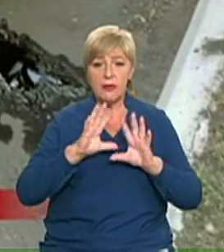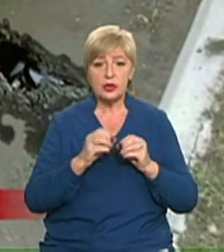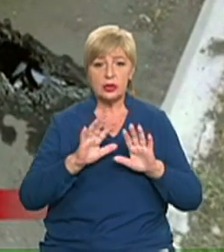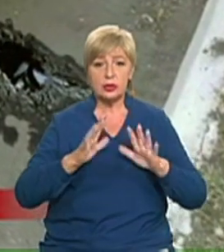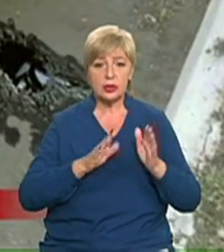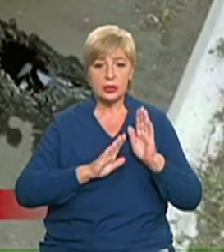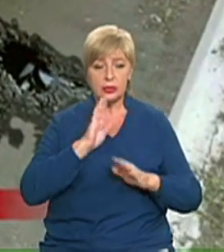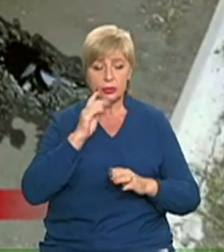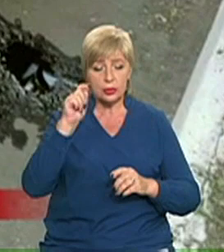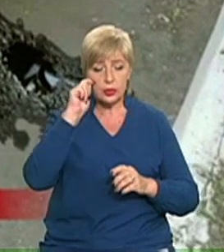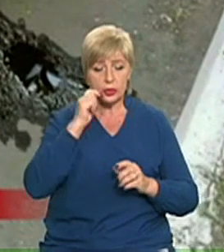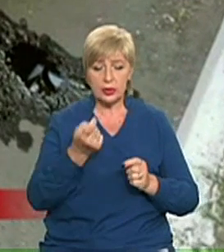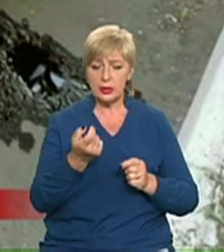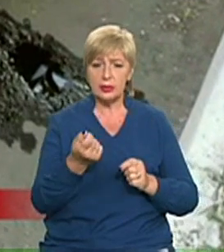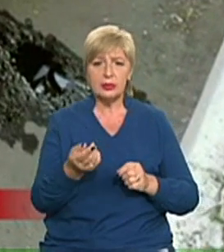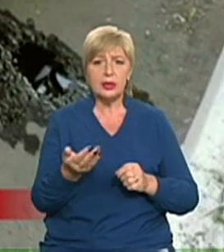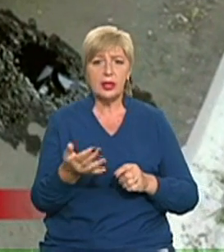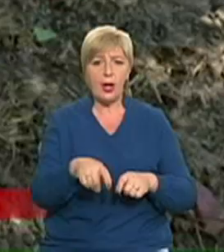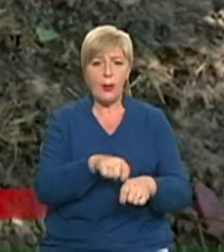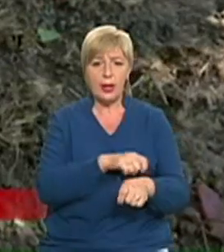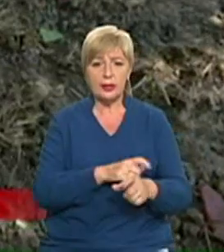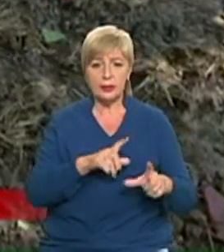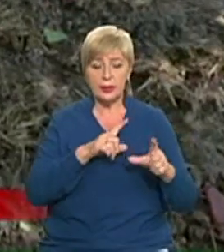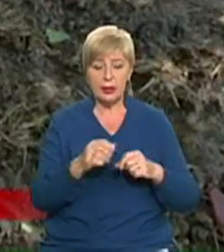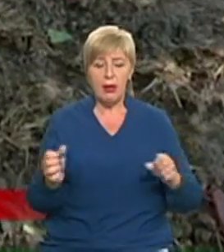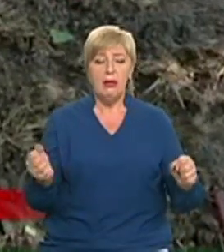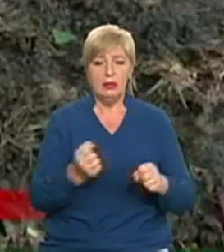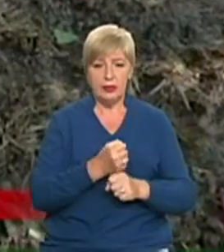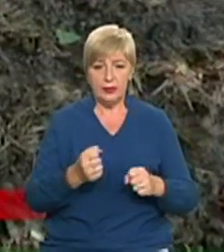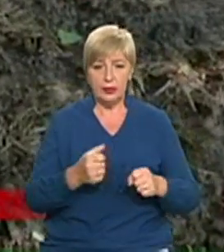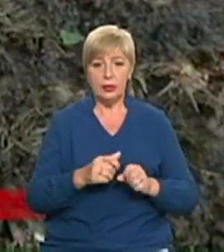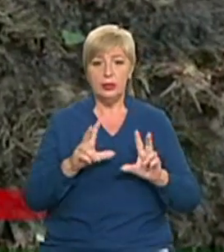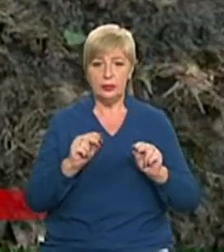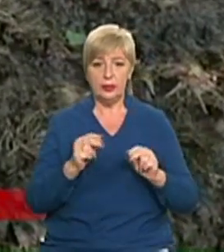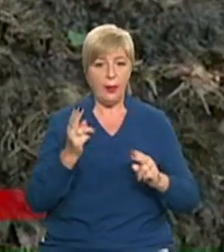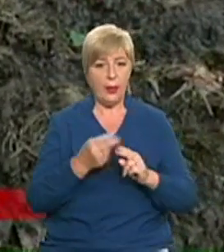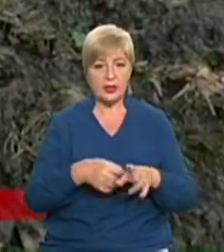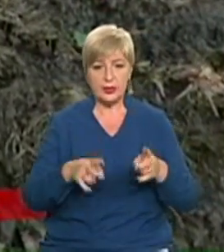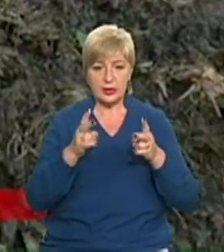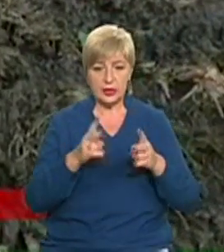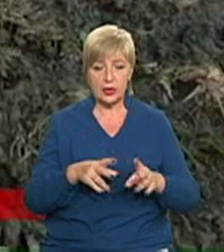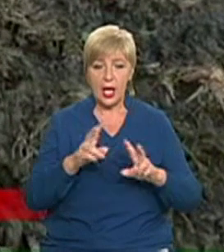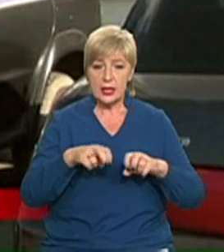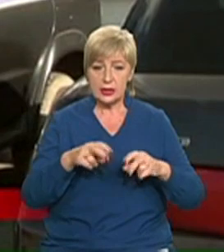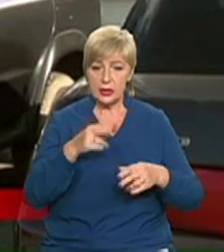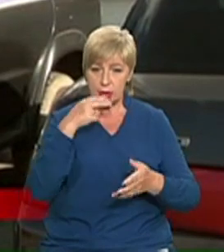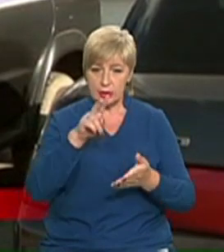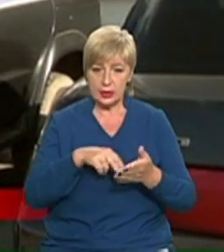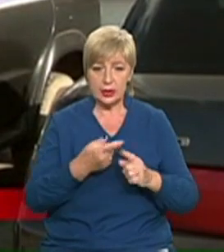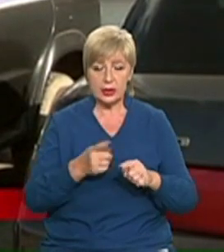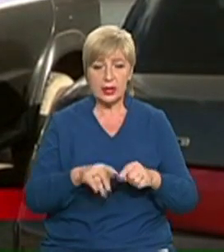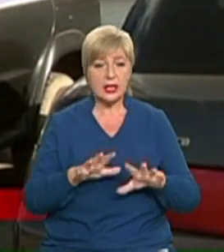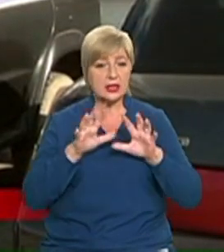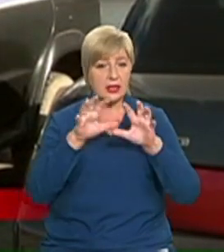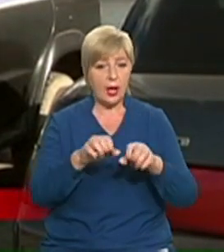встиг проїхати кілька метрів, перш ніж в авто спрацював вибуховий пристрій. Минулось без постраждалих, слідчі розглядаються як замах на